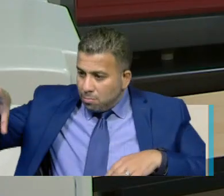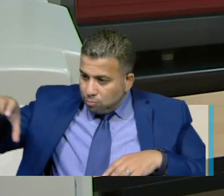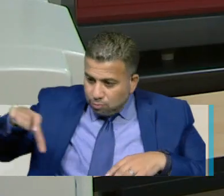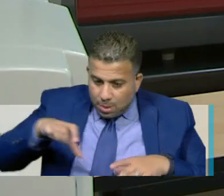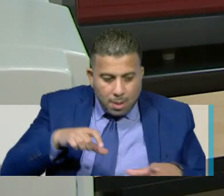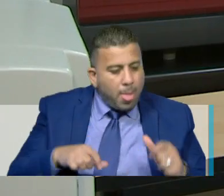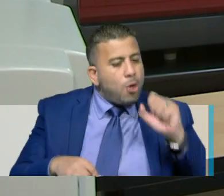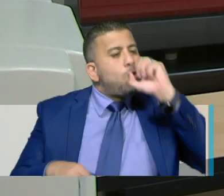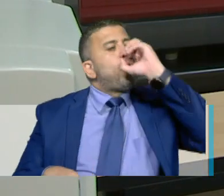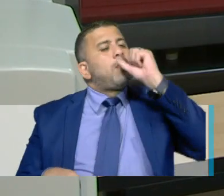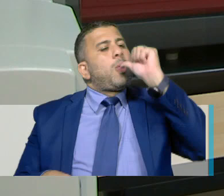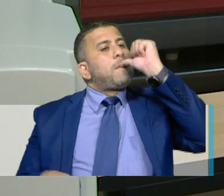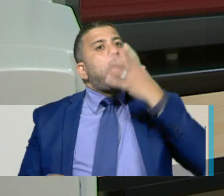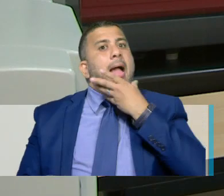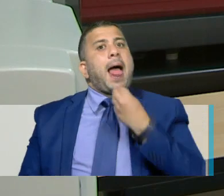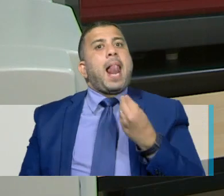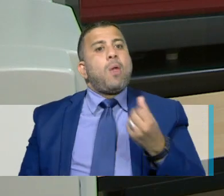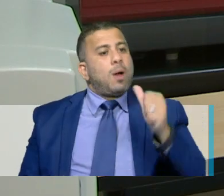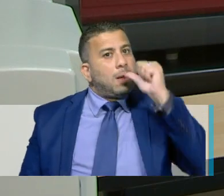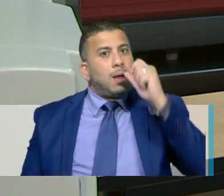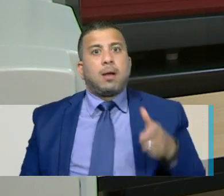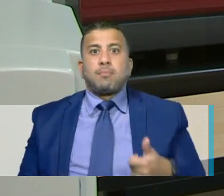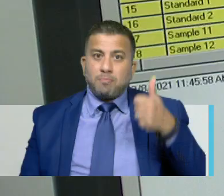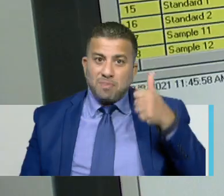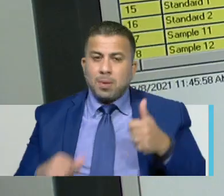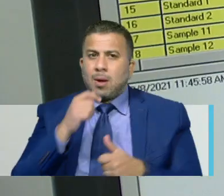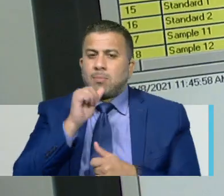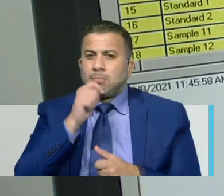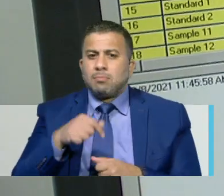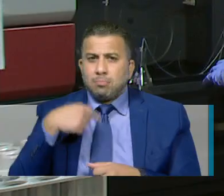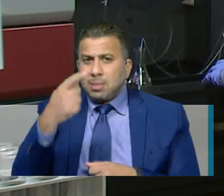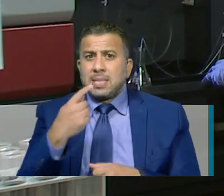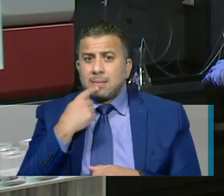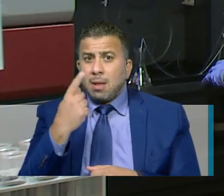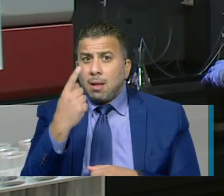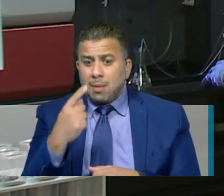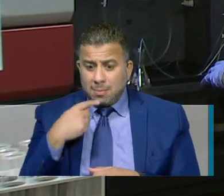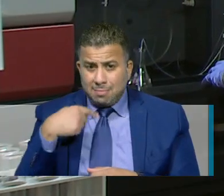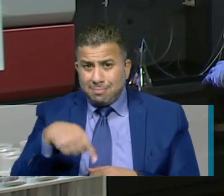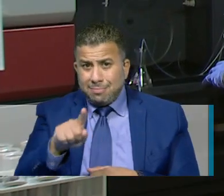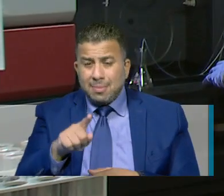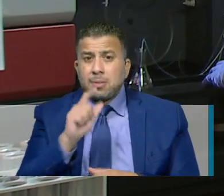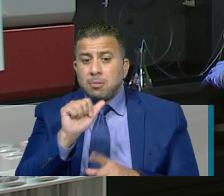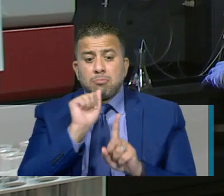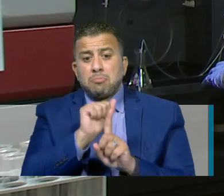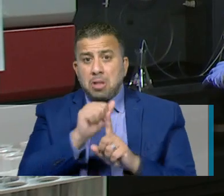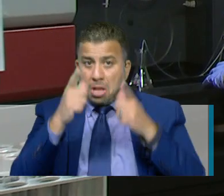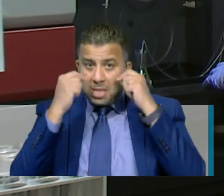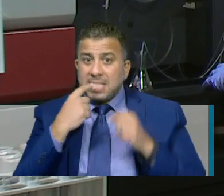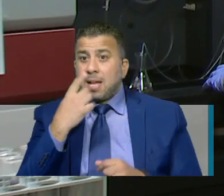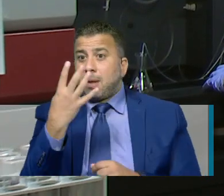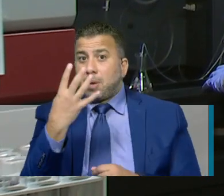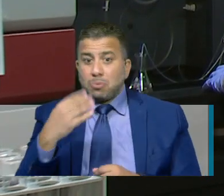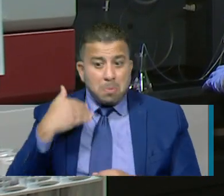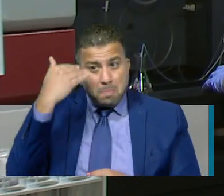الحلوة. إذن بعد 4 سنوات سنكون على موعد مع أول دفعة من الخريجين المتخصصين في مجال